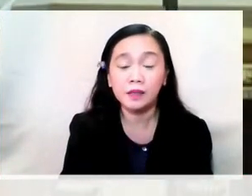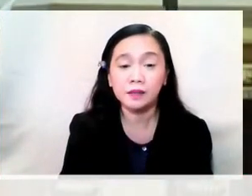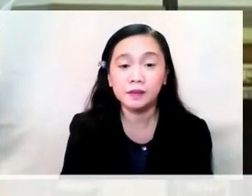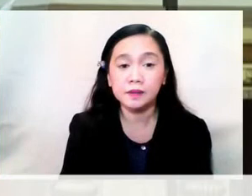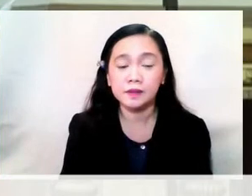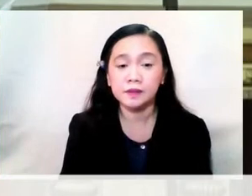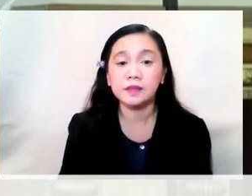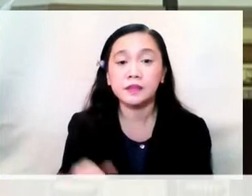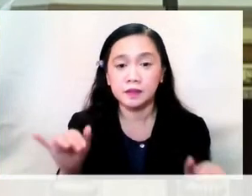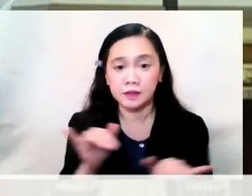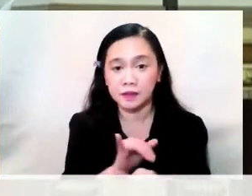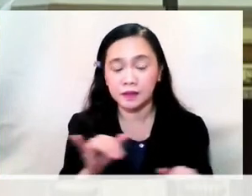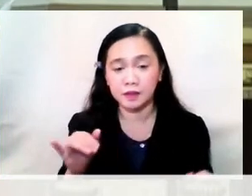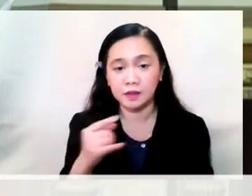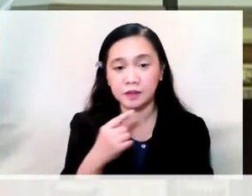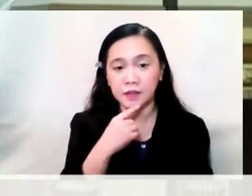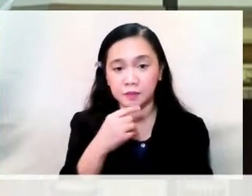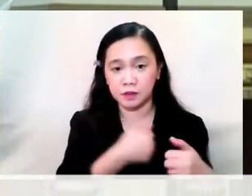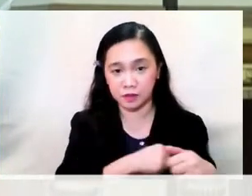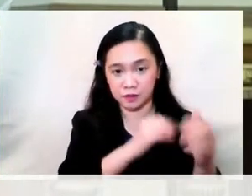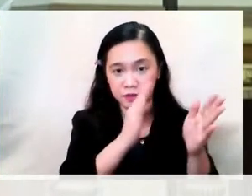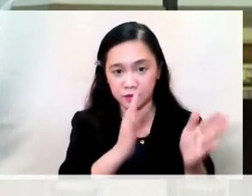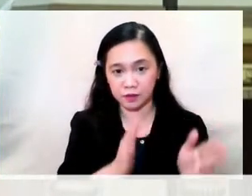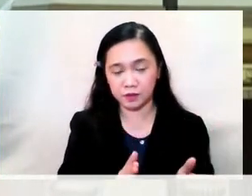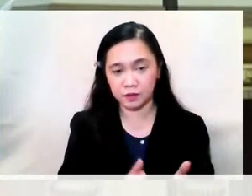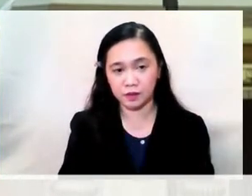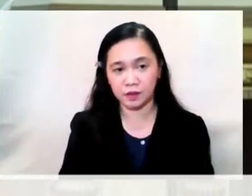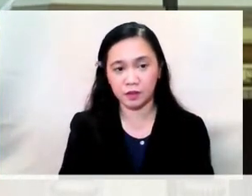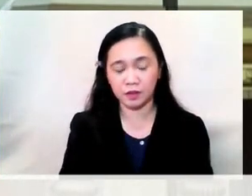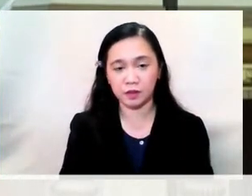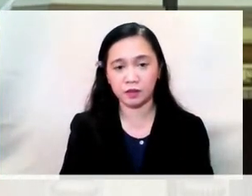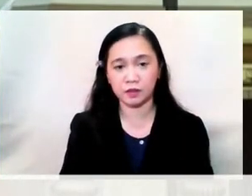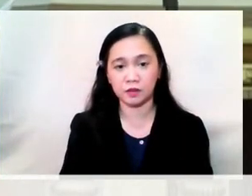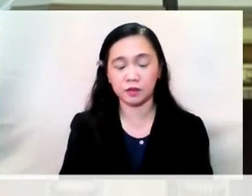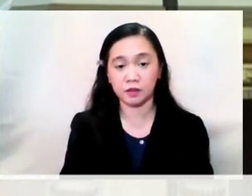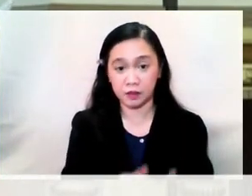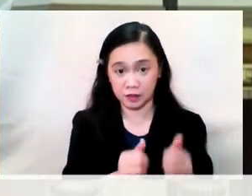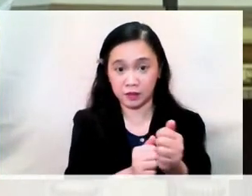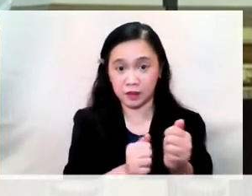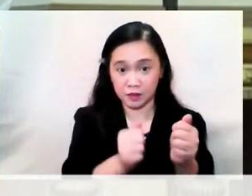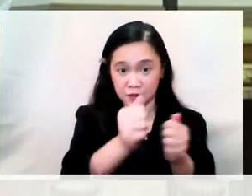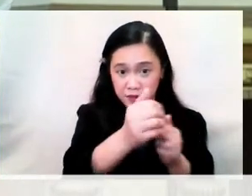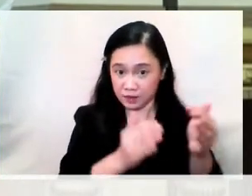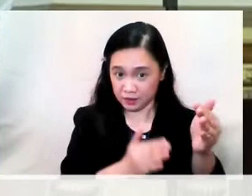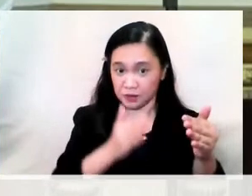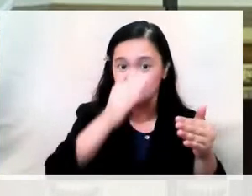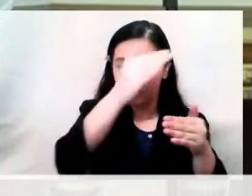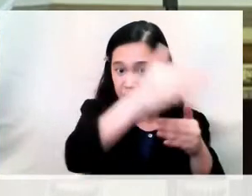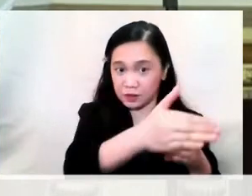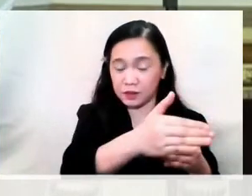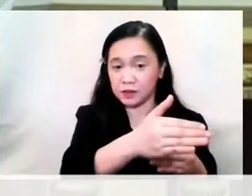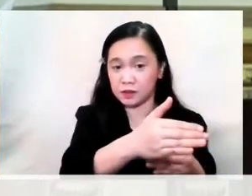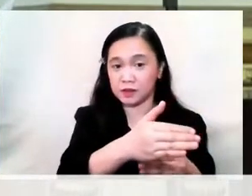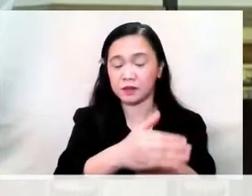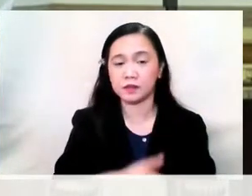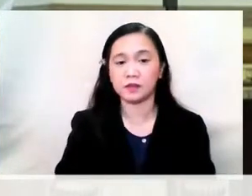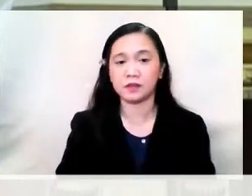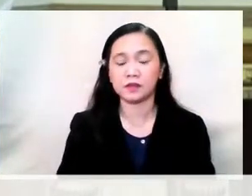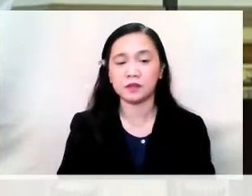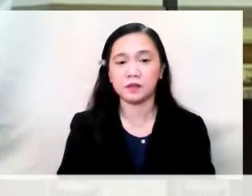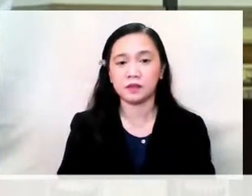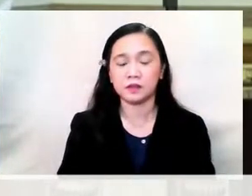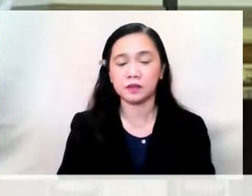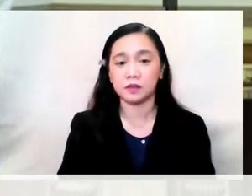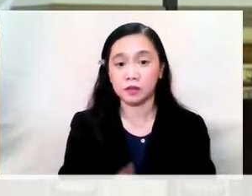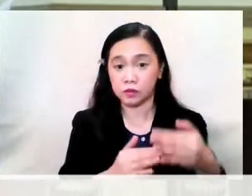ng sinabi niya sa mga alagad, "Tumawid tayo sa ibayo. Let us cross to the other